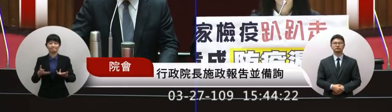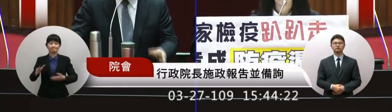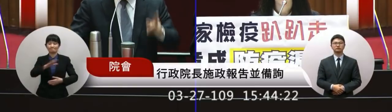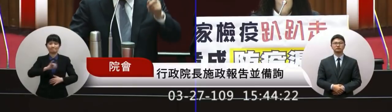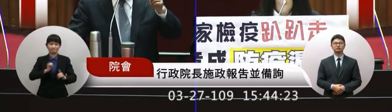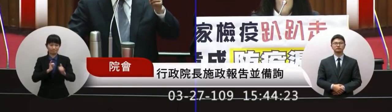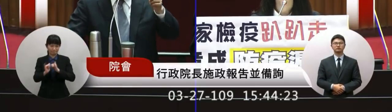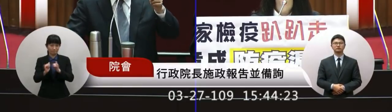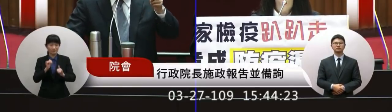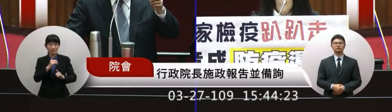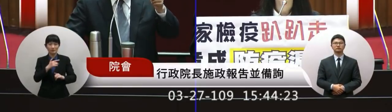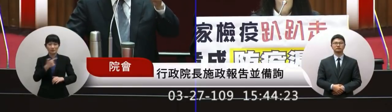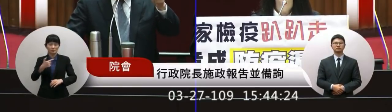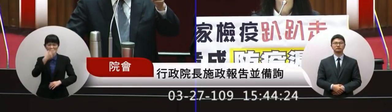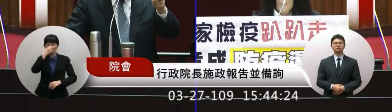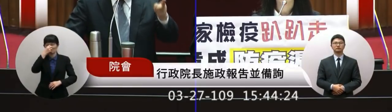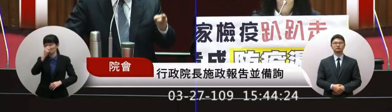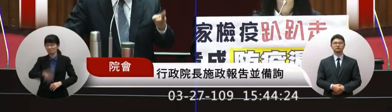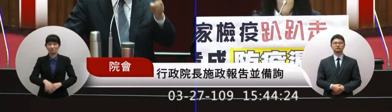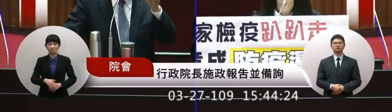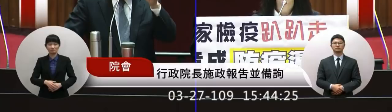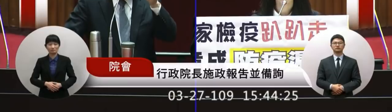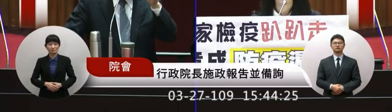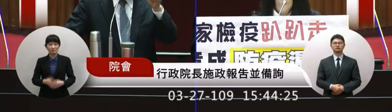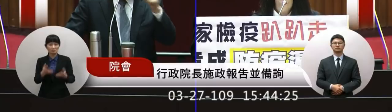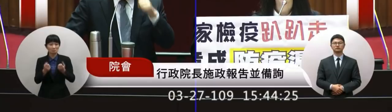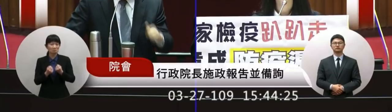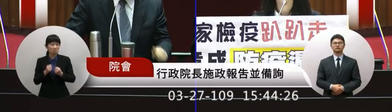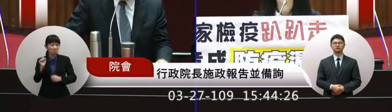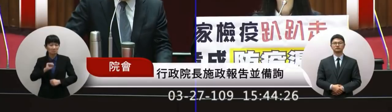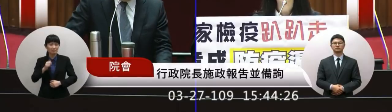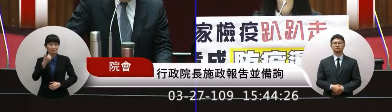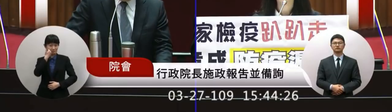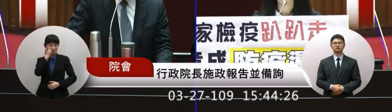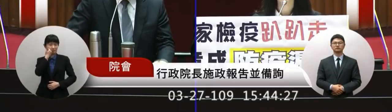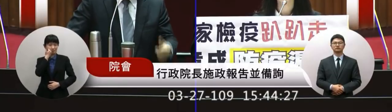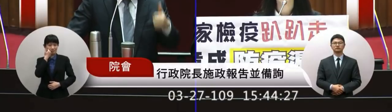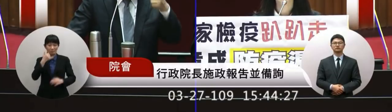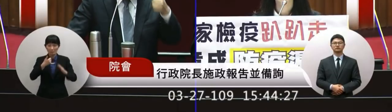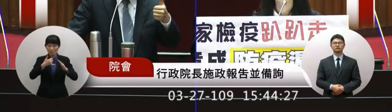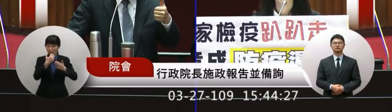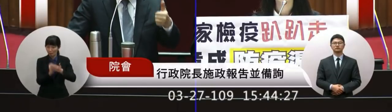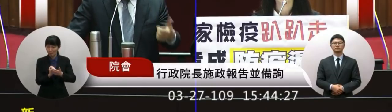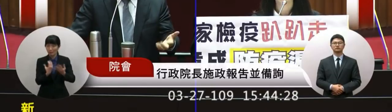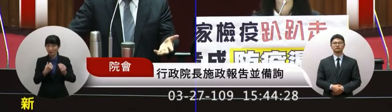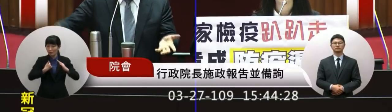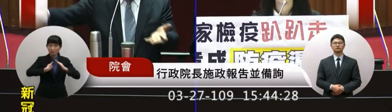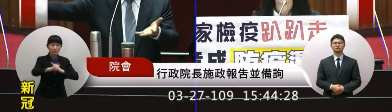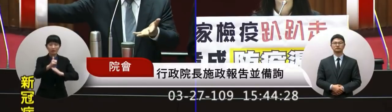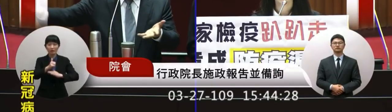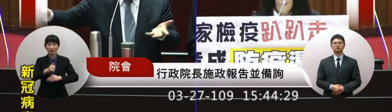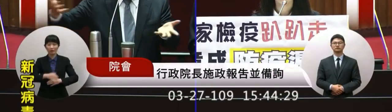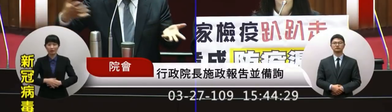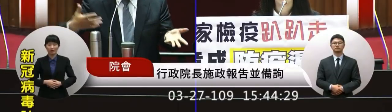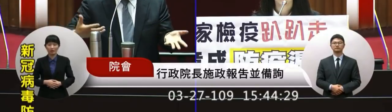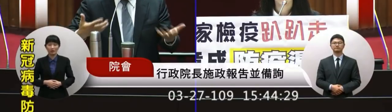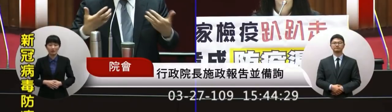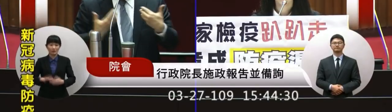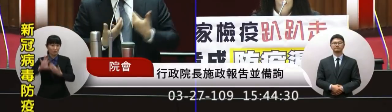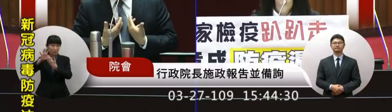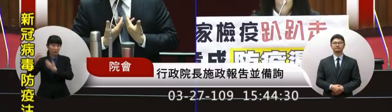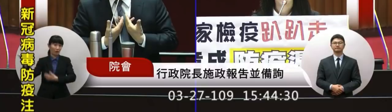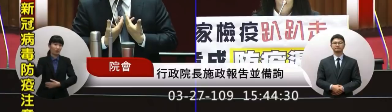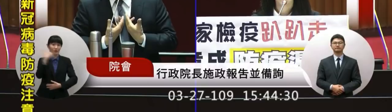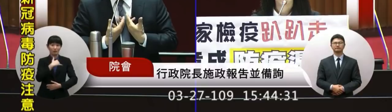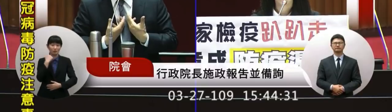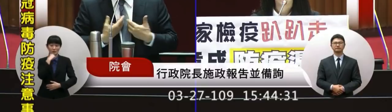个社会现在最痛恨的、最不能接受就是这种害群之马。自己好不容易从国外回